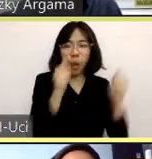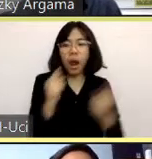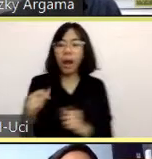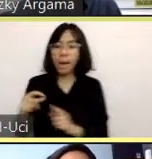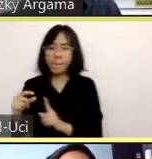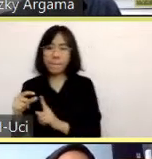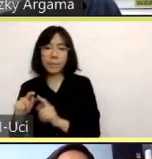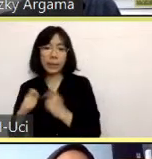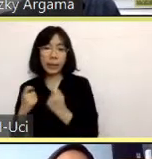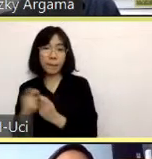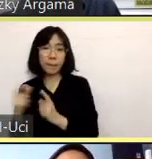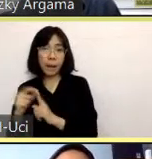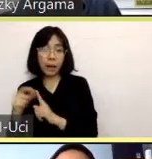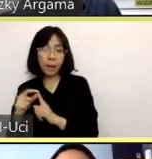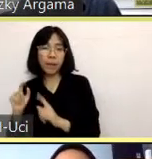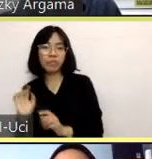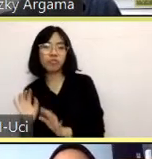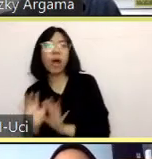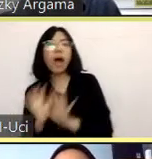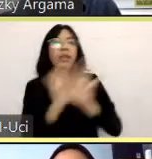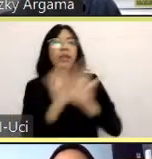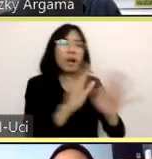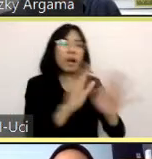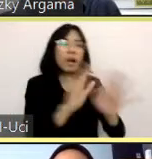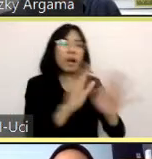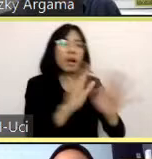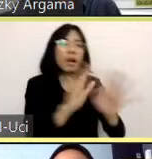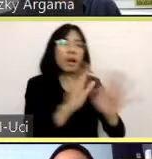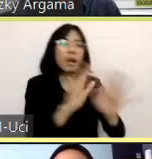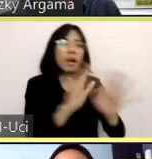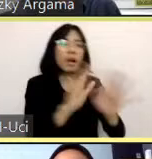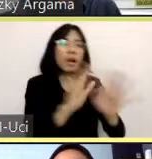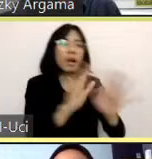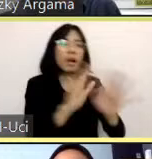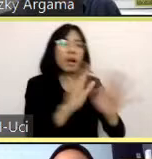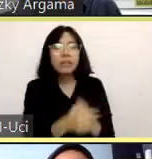Kemudian paramedis jalanan juga turun ke